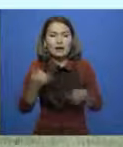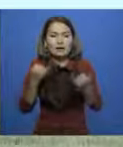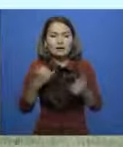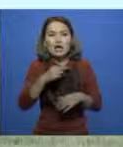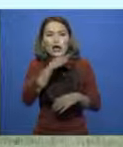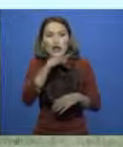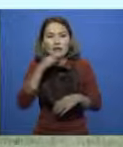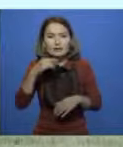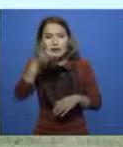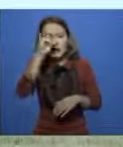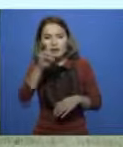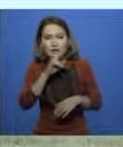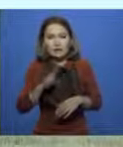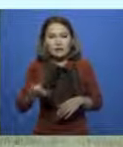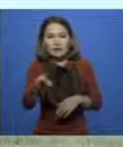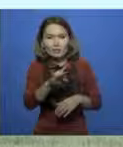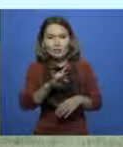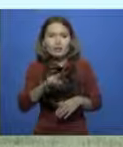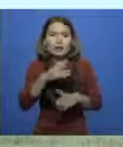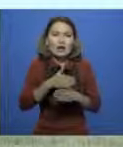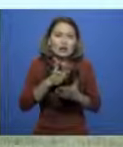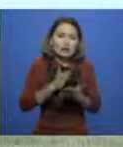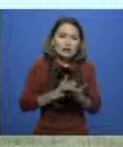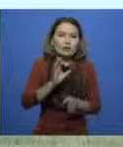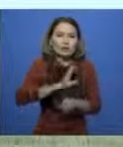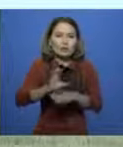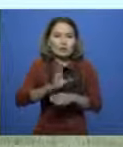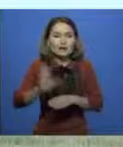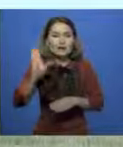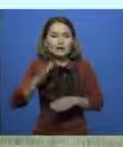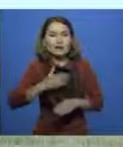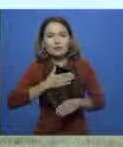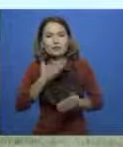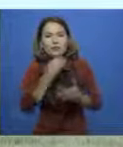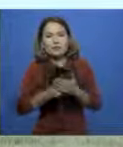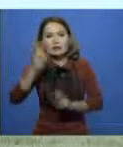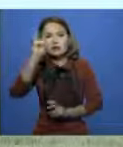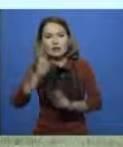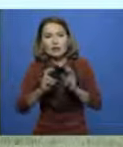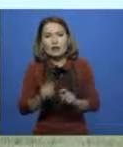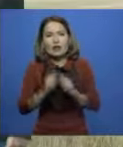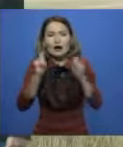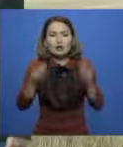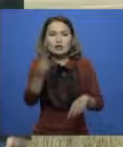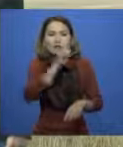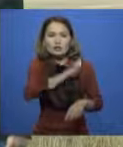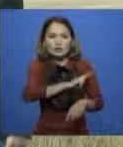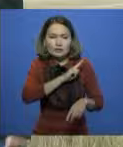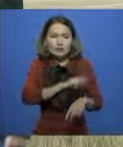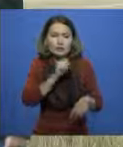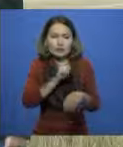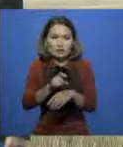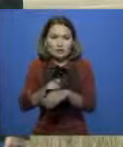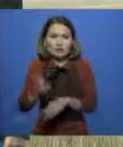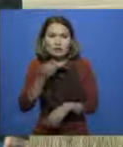болғанда да сол жаңағы әлгі істелінбей жатқан цехтарды, зауыттарды бәрін жандандырып, соған орай сонымен жұмыс істесек, бізге